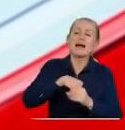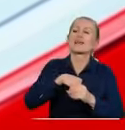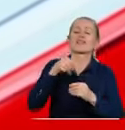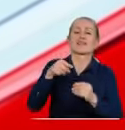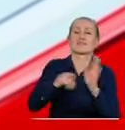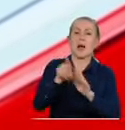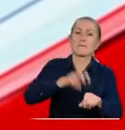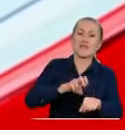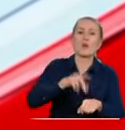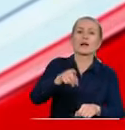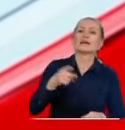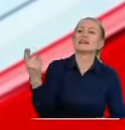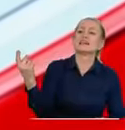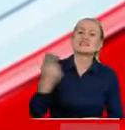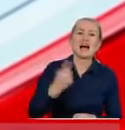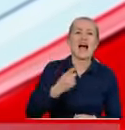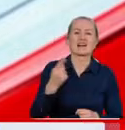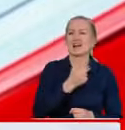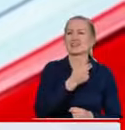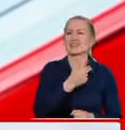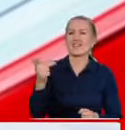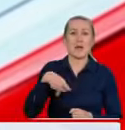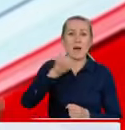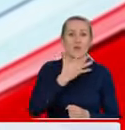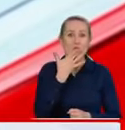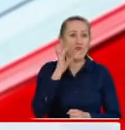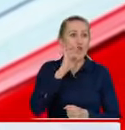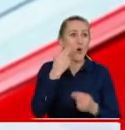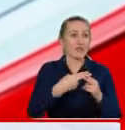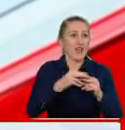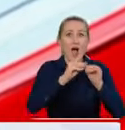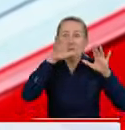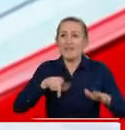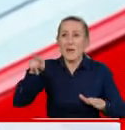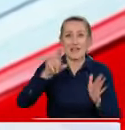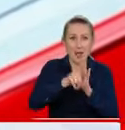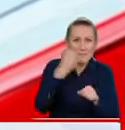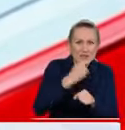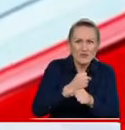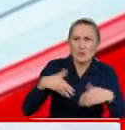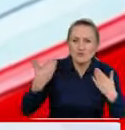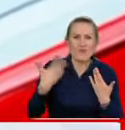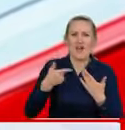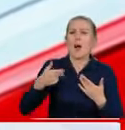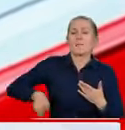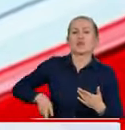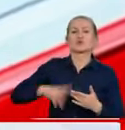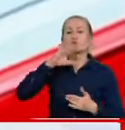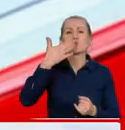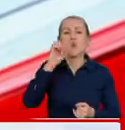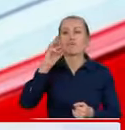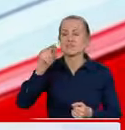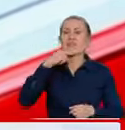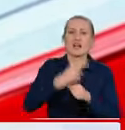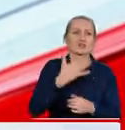Zakaz wypowiadania się w ogóle na temat obecnej epidemii dla pracowników ochrony zdrowia. Plączący się w swoich deklaracjach minister Szumowski, który raz mówi, że